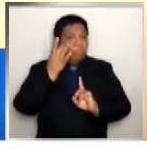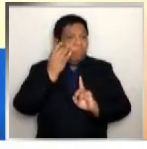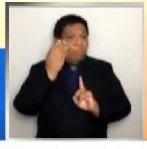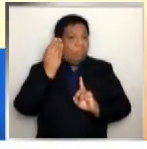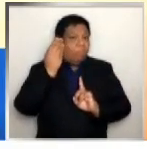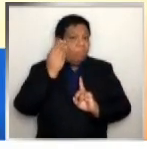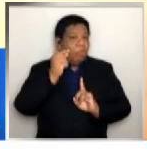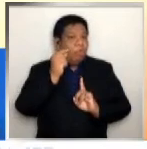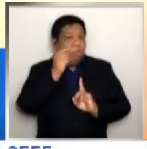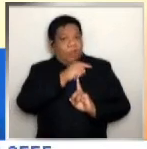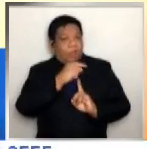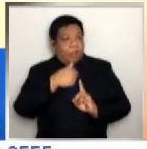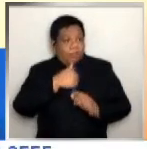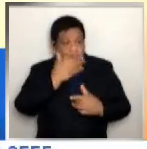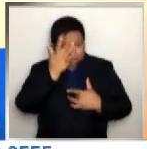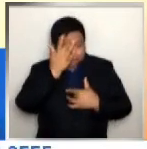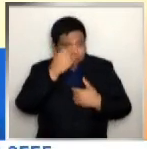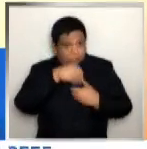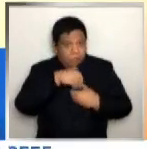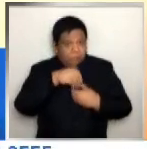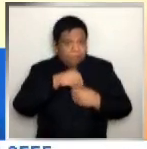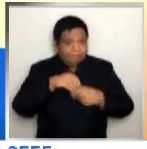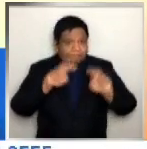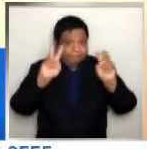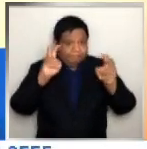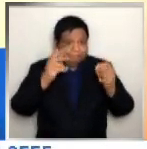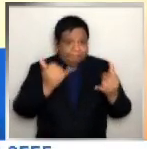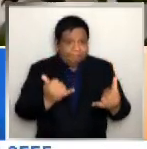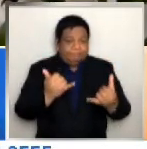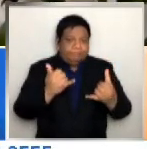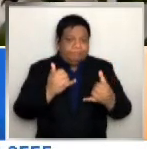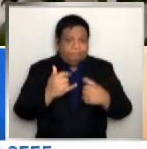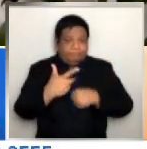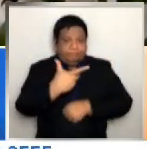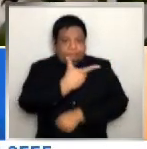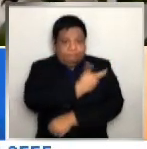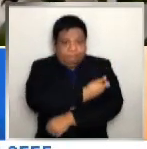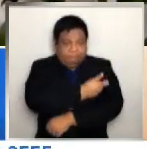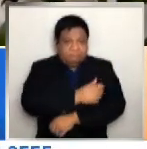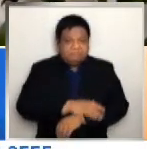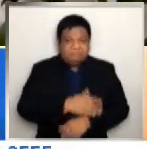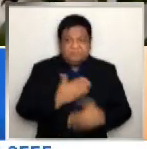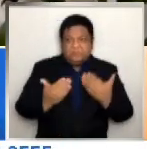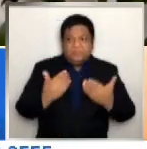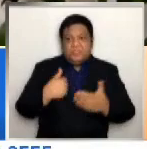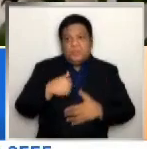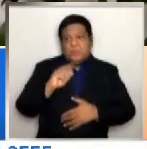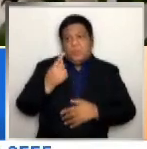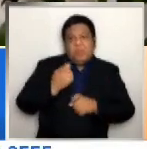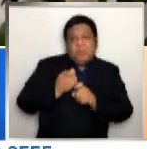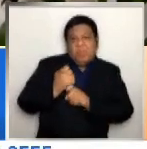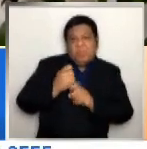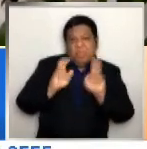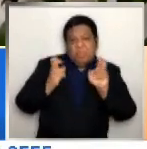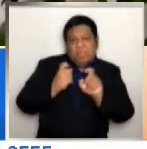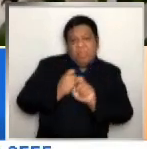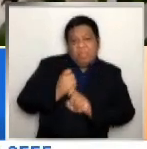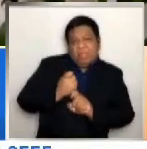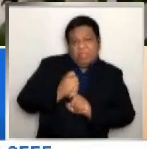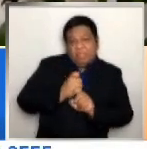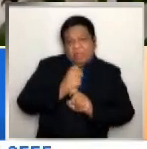lalo na sa usapin ng pagbabakuna? Naku, baka sabihin nila, I was just joking. Mm-hmm. Pero, dyan sa